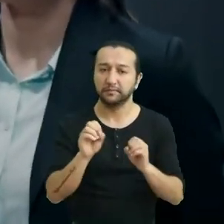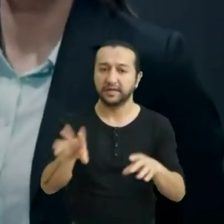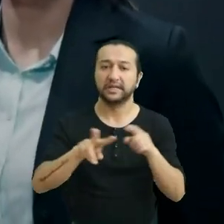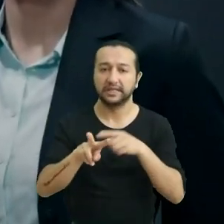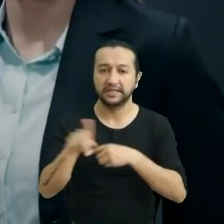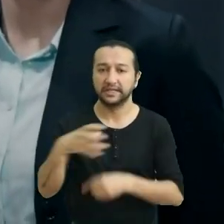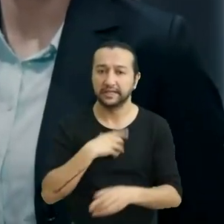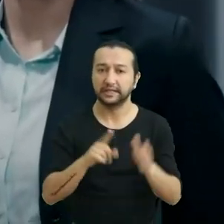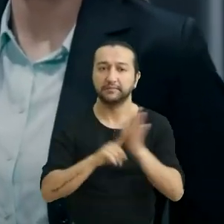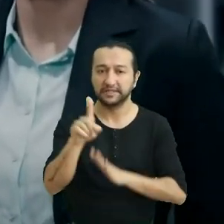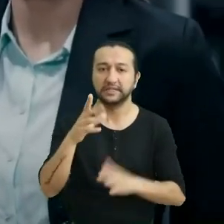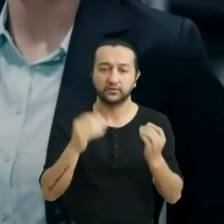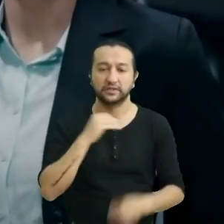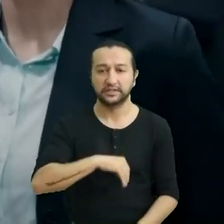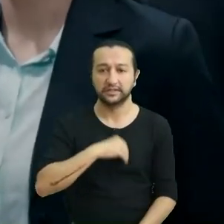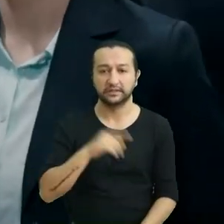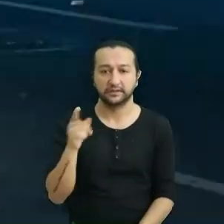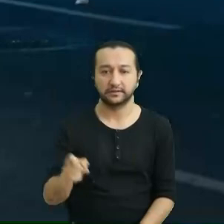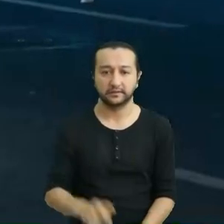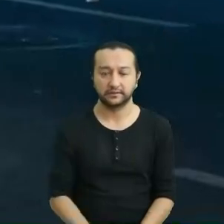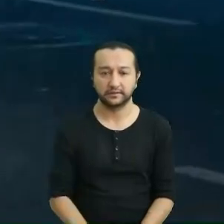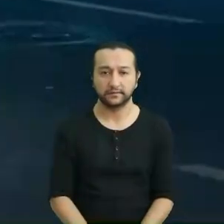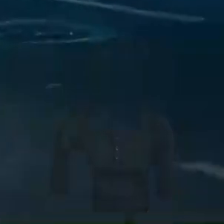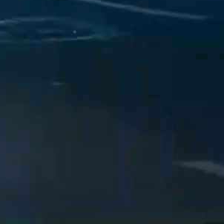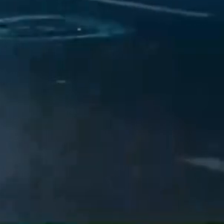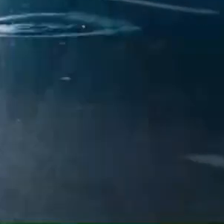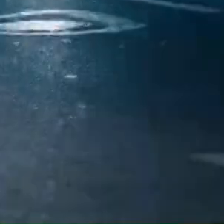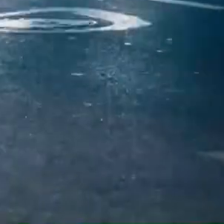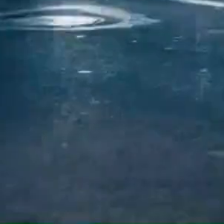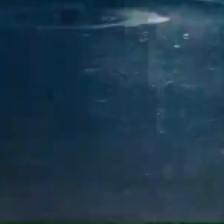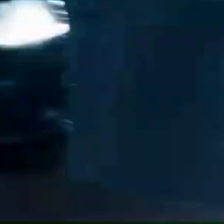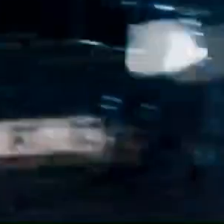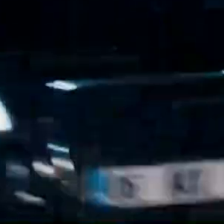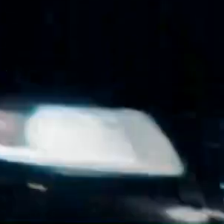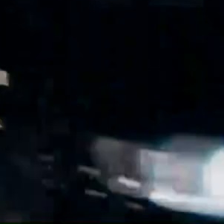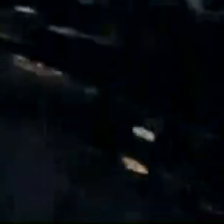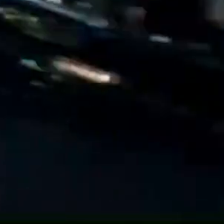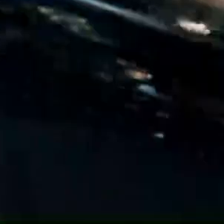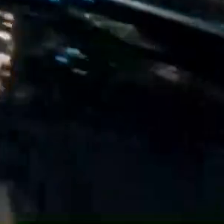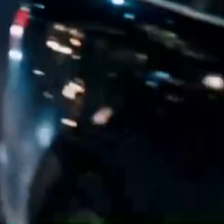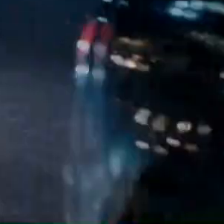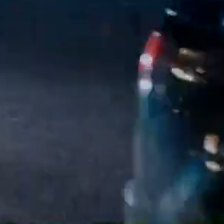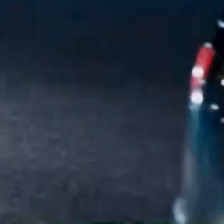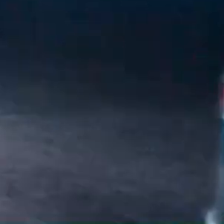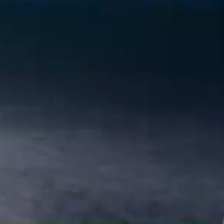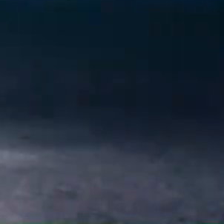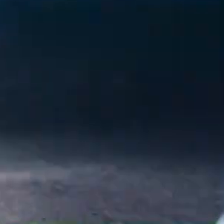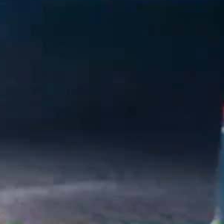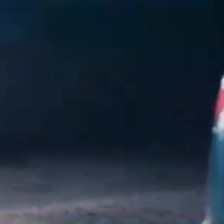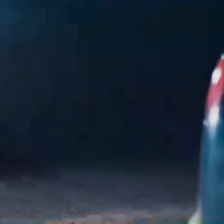Yıldıray kendi başarısı zannetsin. İki siyah araba arka arkaya işlek caddede sağa çekti. Arkadaki Yıldıray'ın